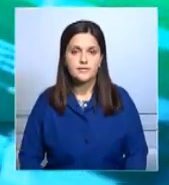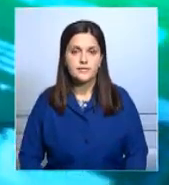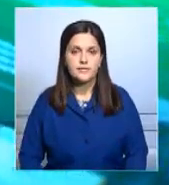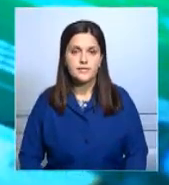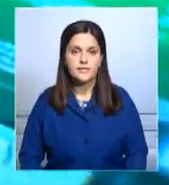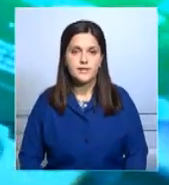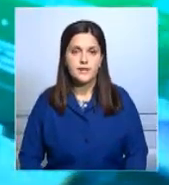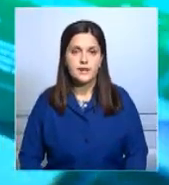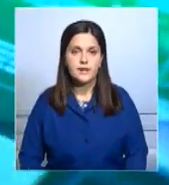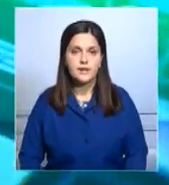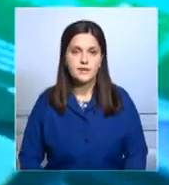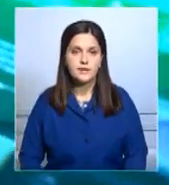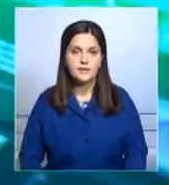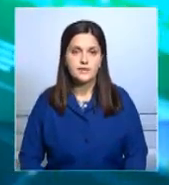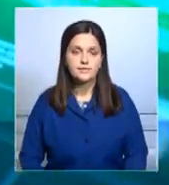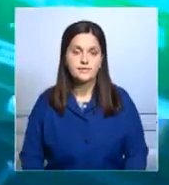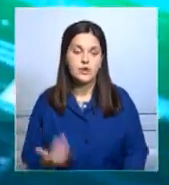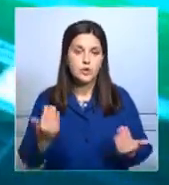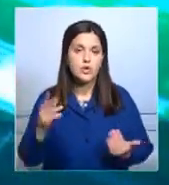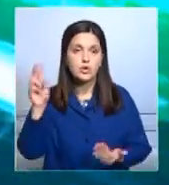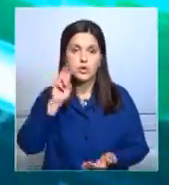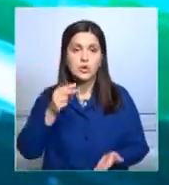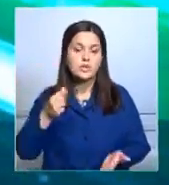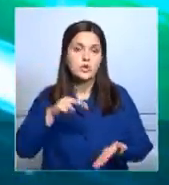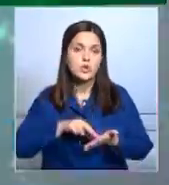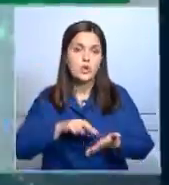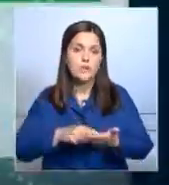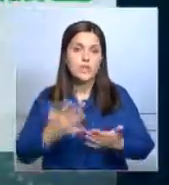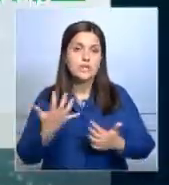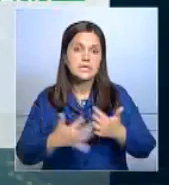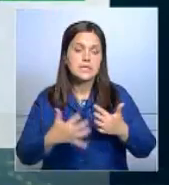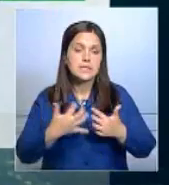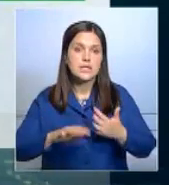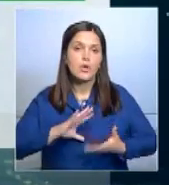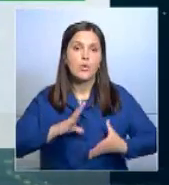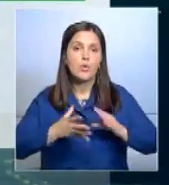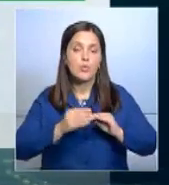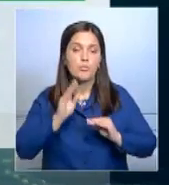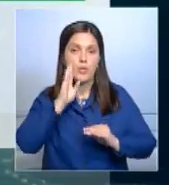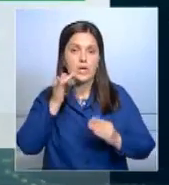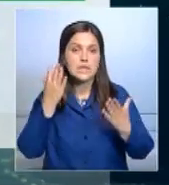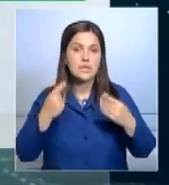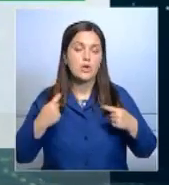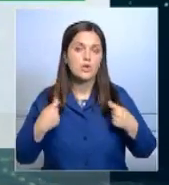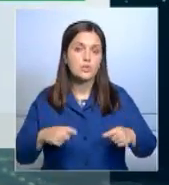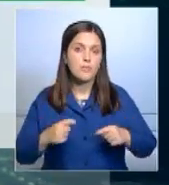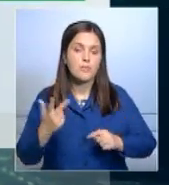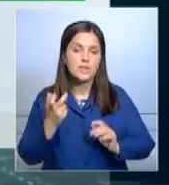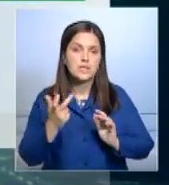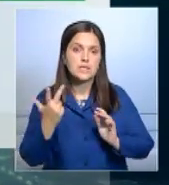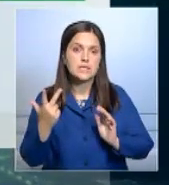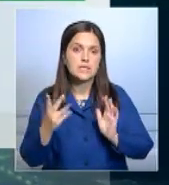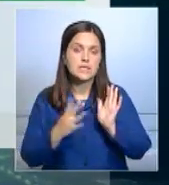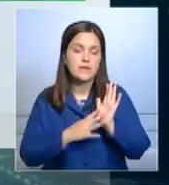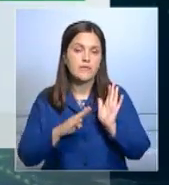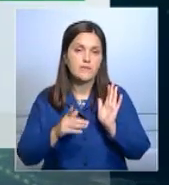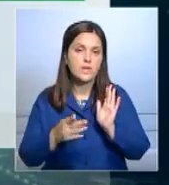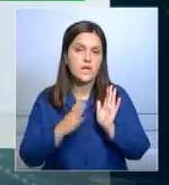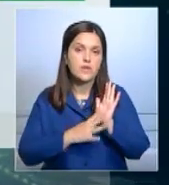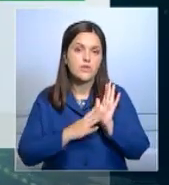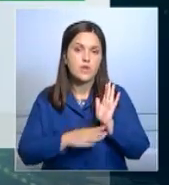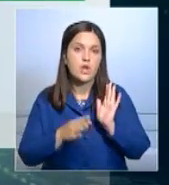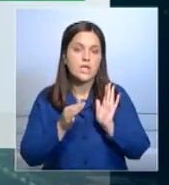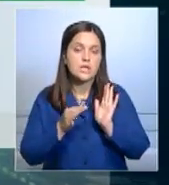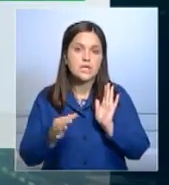с торгов на казахстанской фондовой бирже. Средний взвешенный курс доллара по результатам утренней и дневной сессии сегодня составил